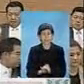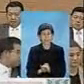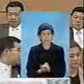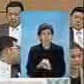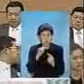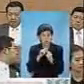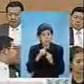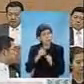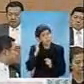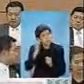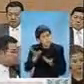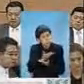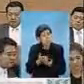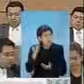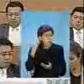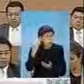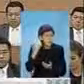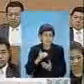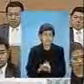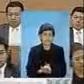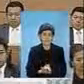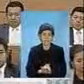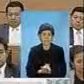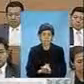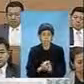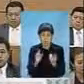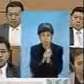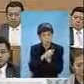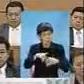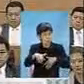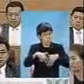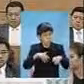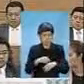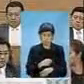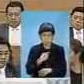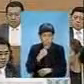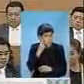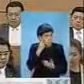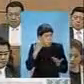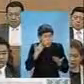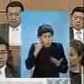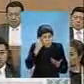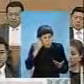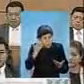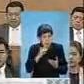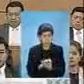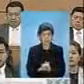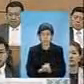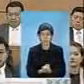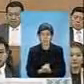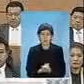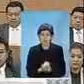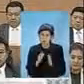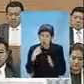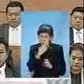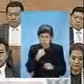หญ่ๆที่วิพากษ์วิจารณ์กันเวลานั้นสังคมส่วนใหญ่ทั่วไปไม่ได้รับรู้และไม่ได้นึกไปถึงเลยว่าคน